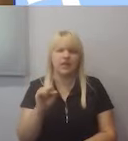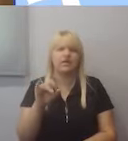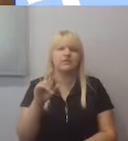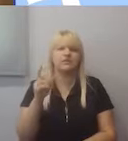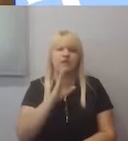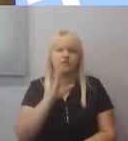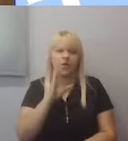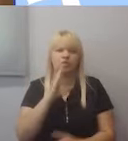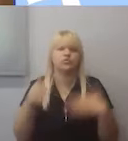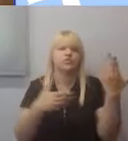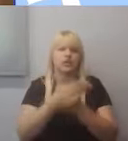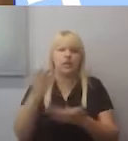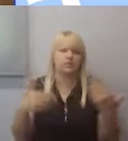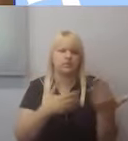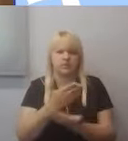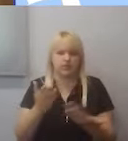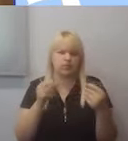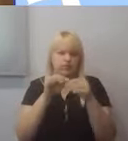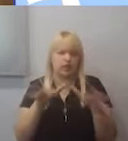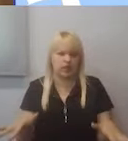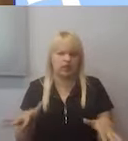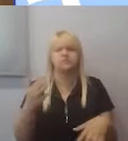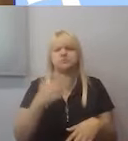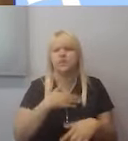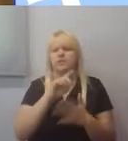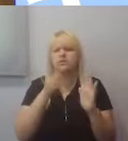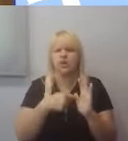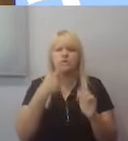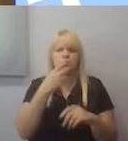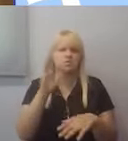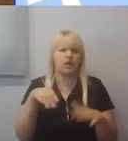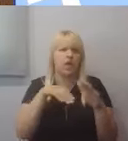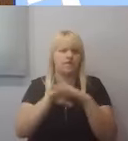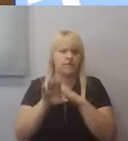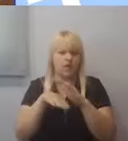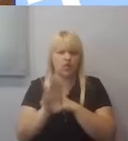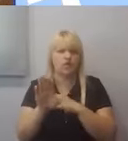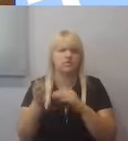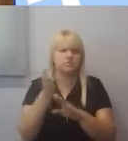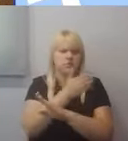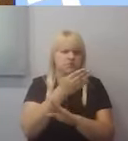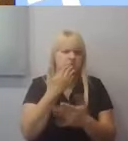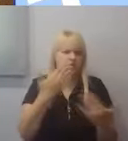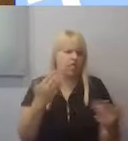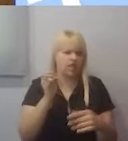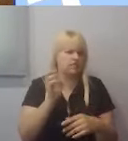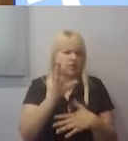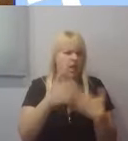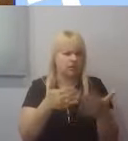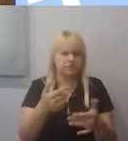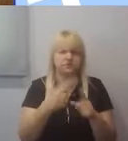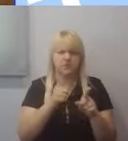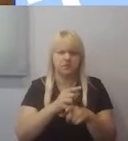valdes priekšsēdētāja man jautājums par tiem evakuācijas to priekšpēdējo slaidu jo manuprāt tur ir viena